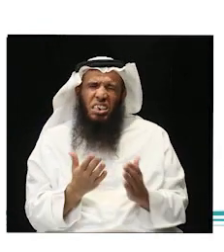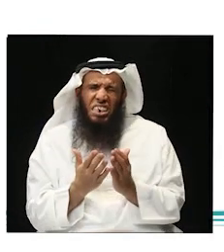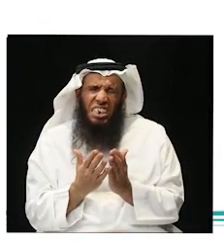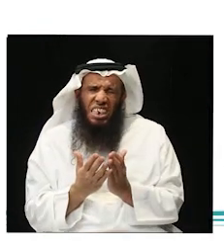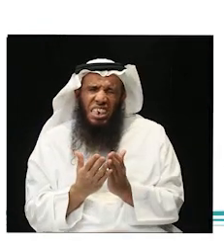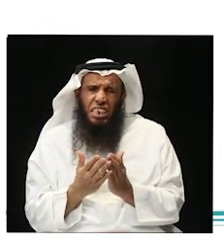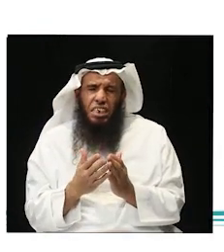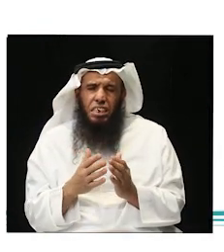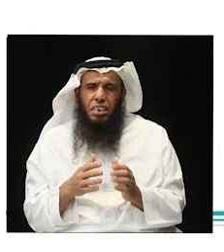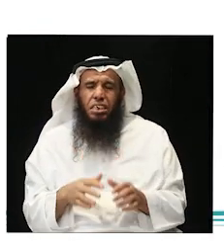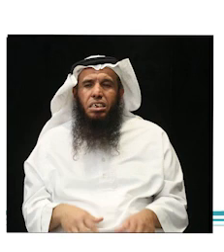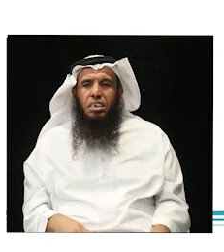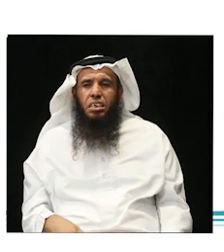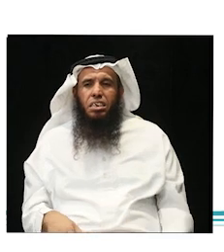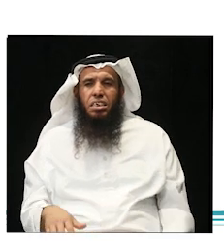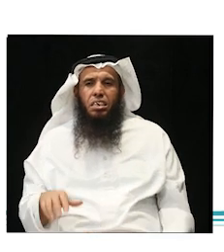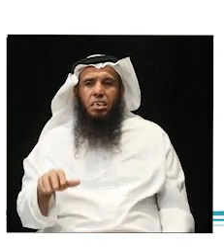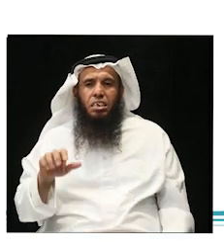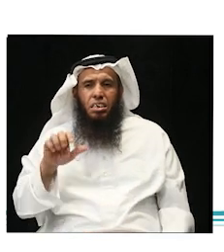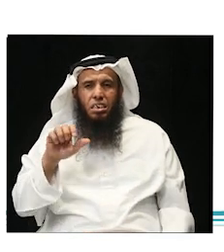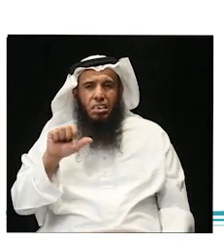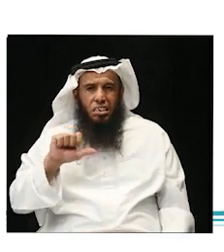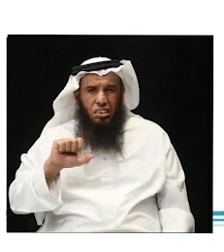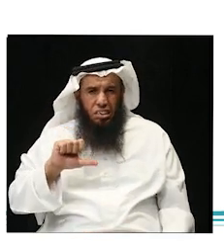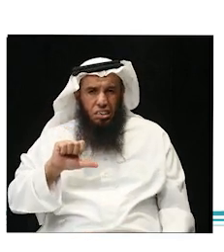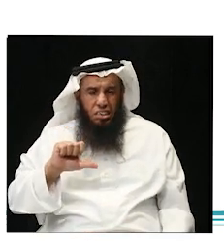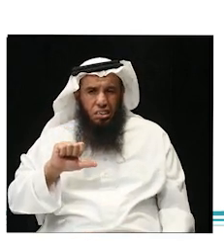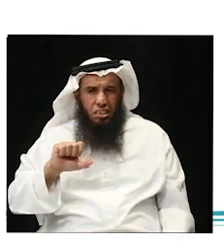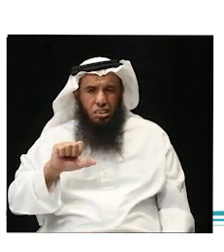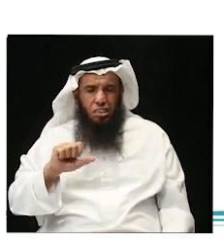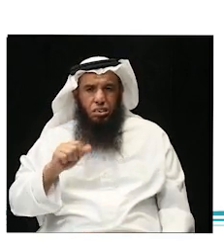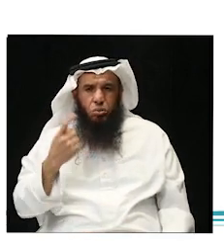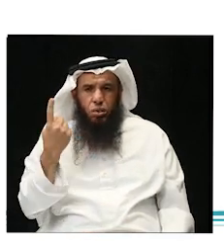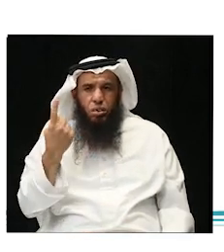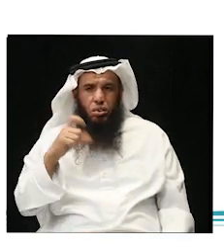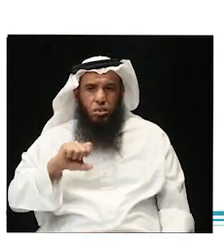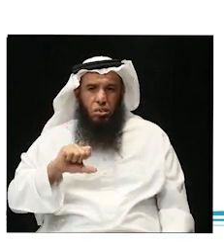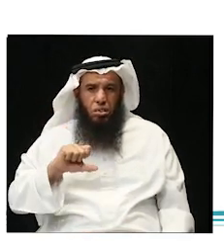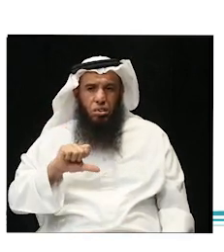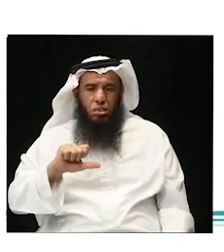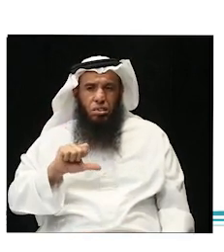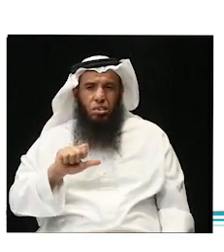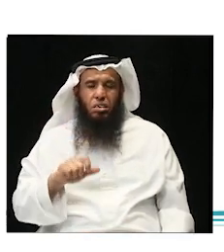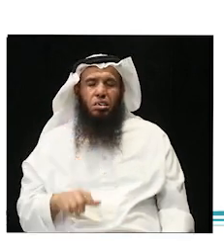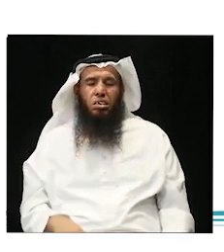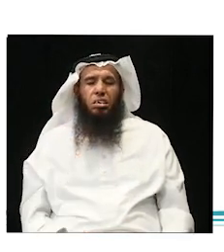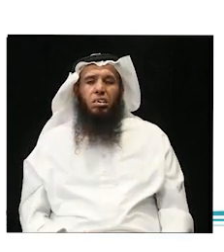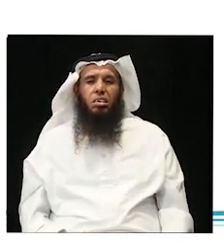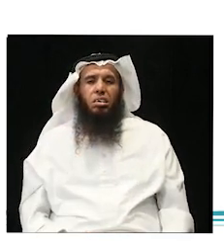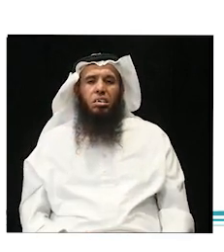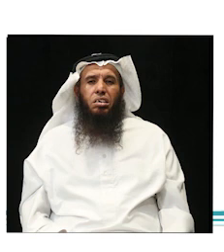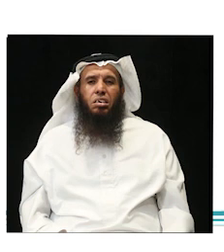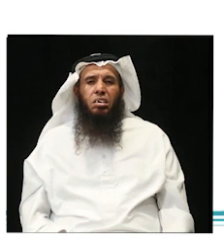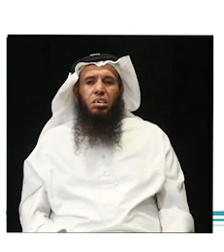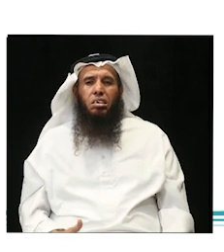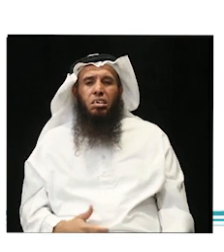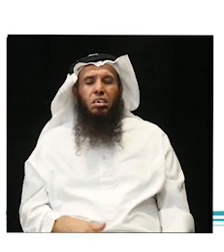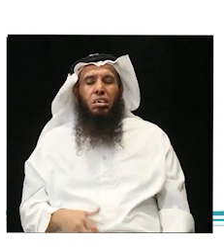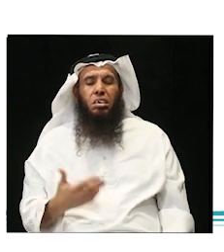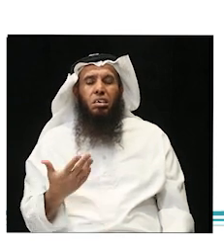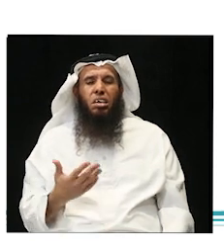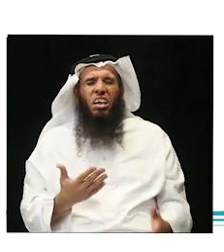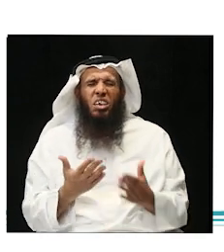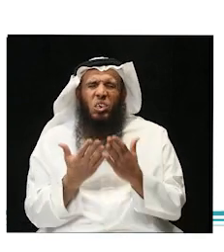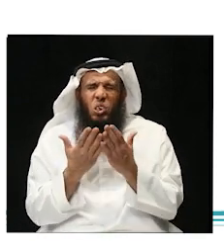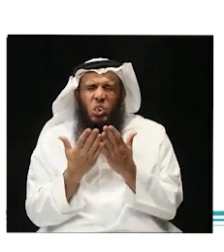في ماذا؟ في فضل الله ورحمته وكرمه ومغفرته. اللي هو العبد المقصود فيه نحن نرجو